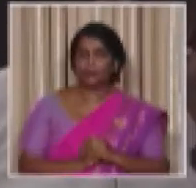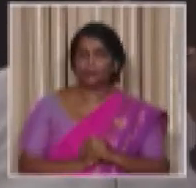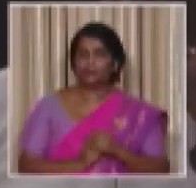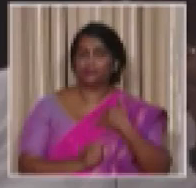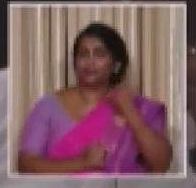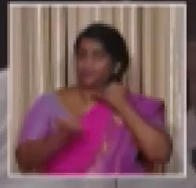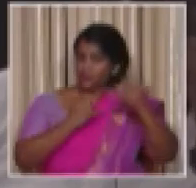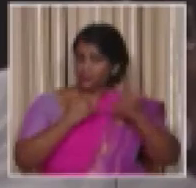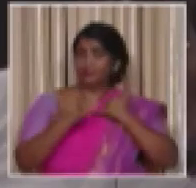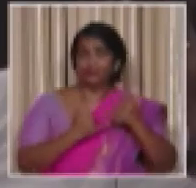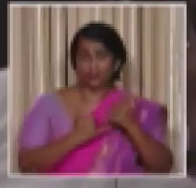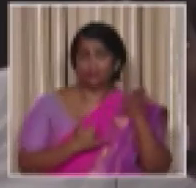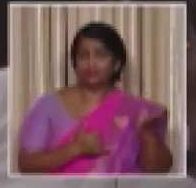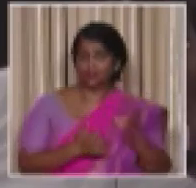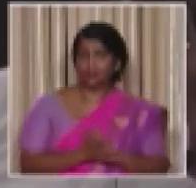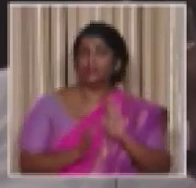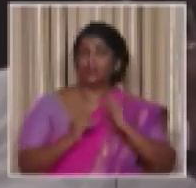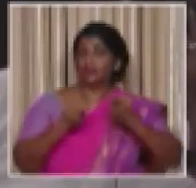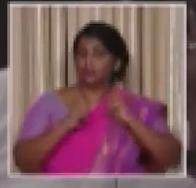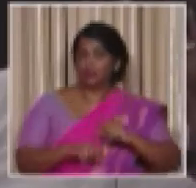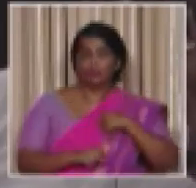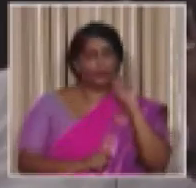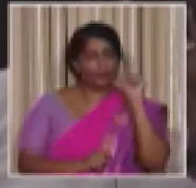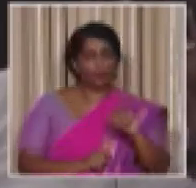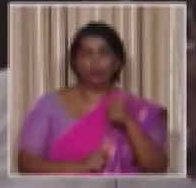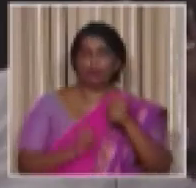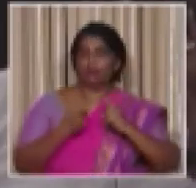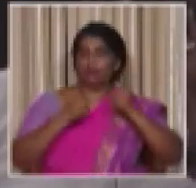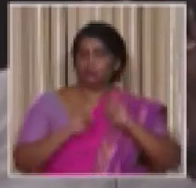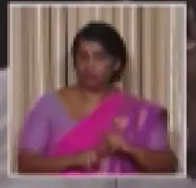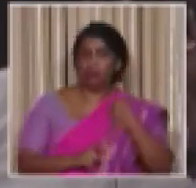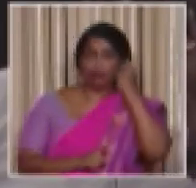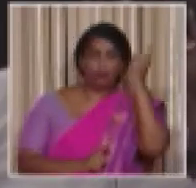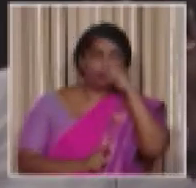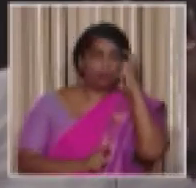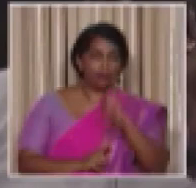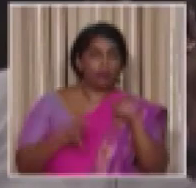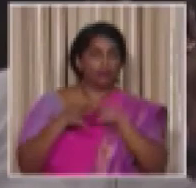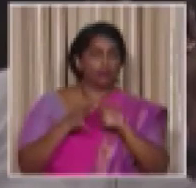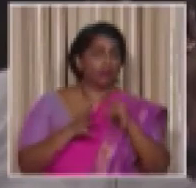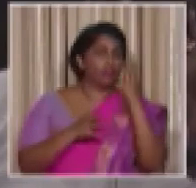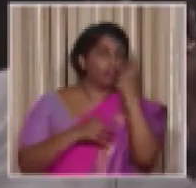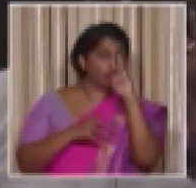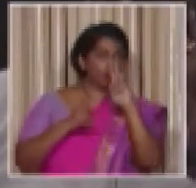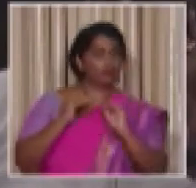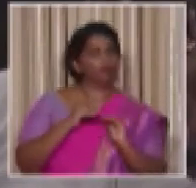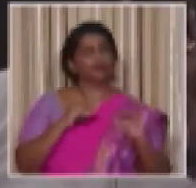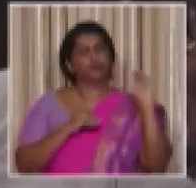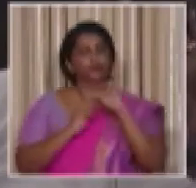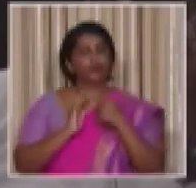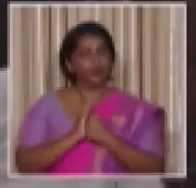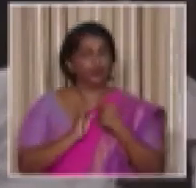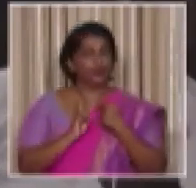මාත් එක දුරකථනනුත් කතා කරන්න ඔය හැ ඊළඟට මං කිව්වා එහෙමනම් ඊළඟ යෝජනාව ඒක තමයි වැටුප්තල 12ක් ඉහළට ගෙනියන්නේ ගරු විපක්ෂ